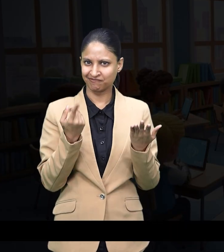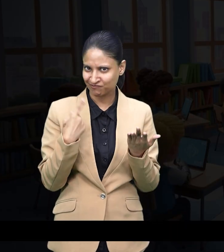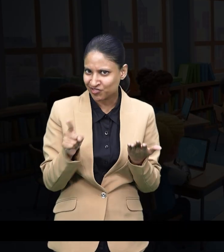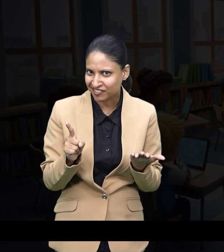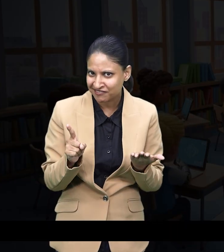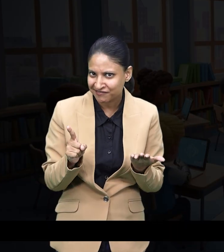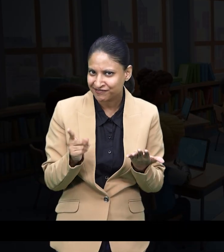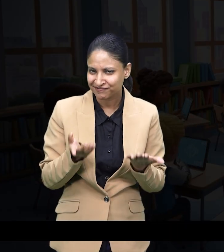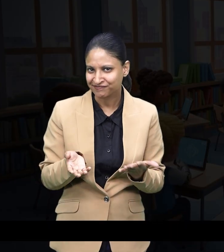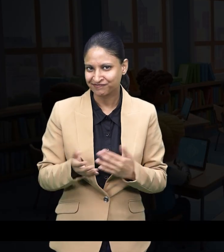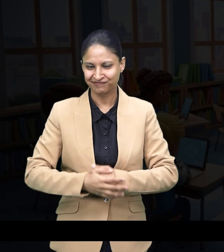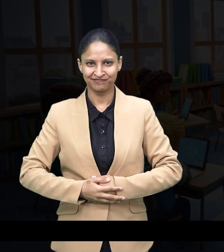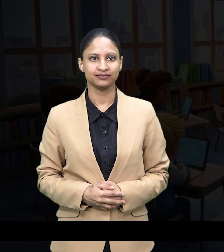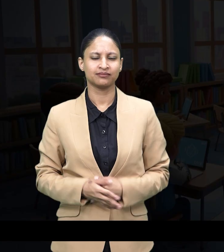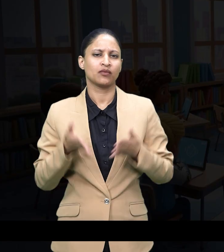जादू बरोबर?